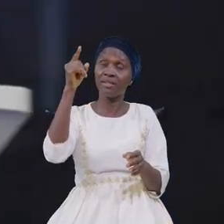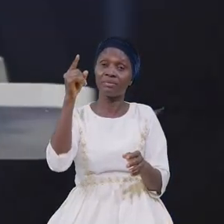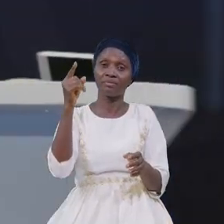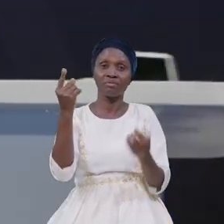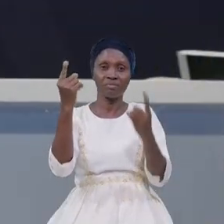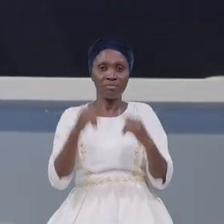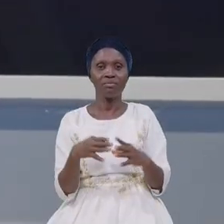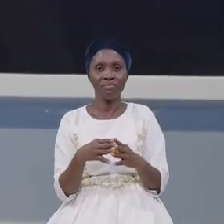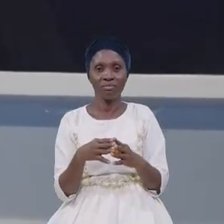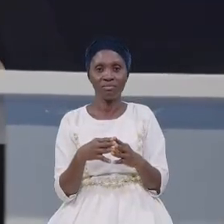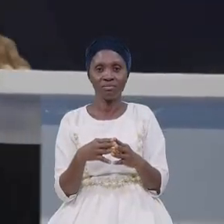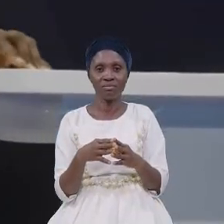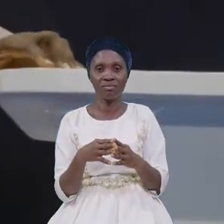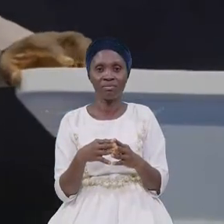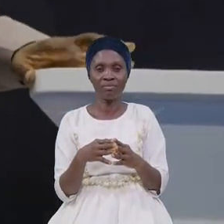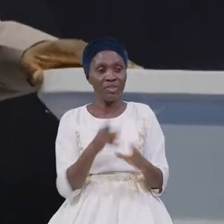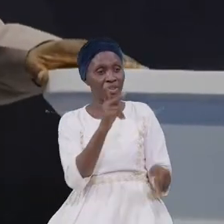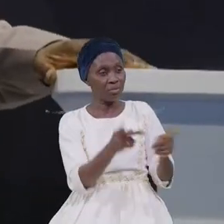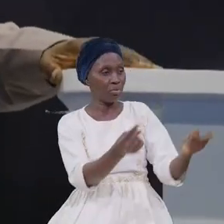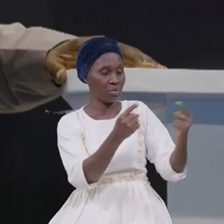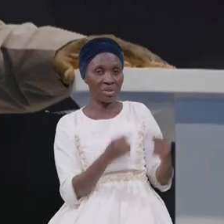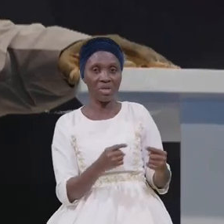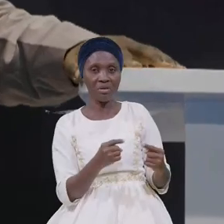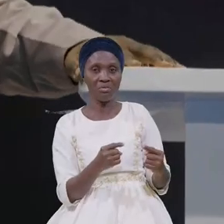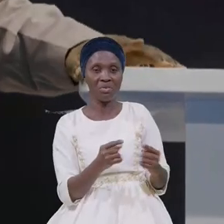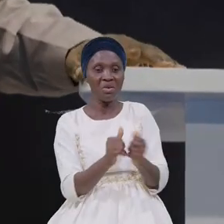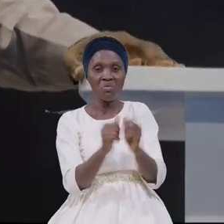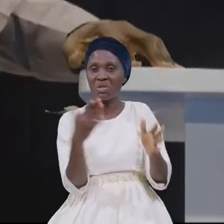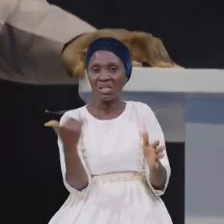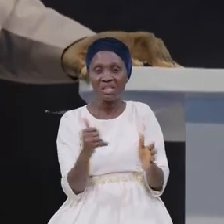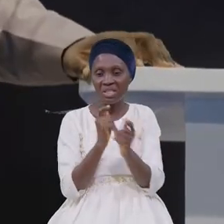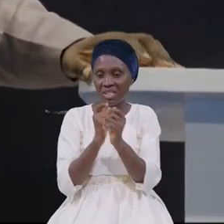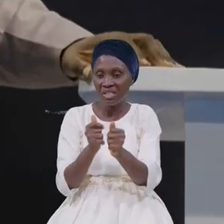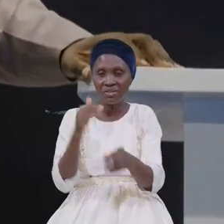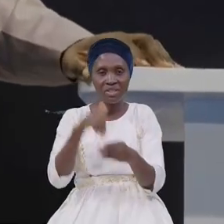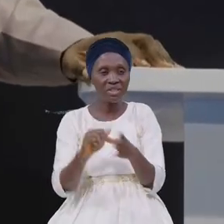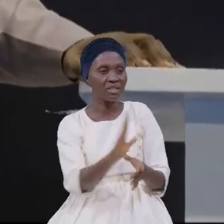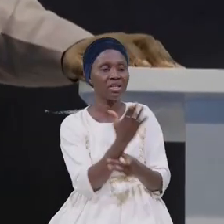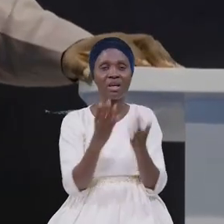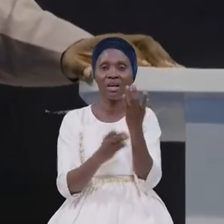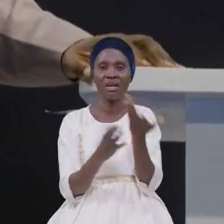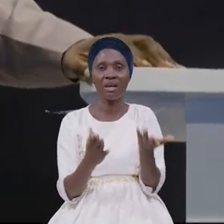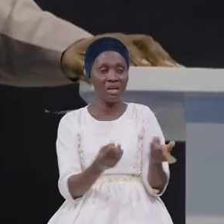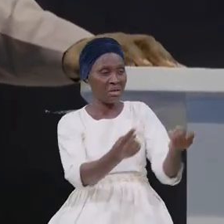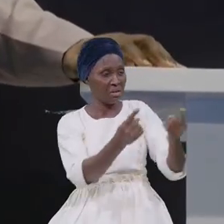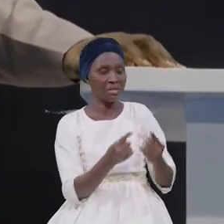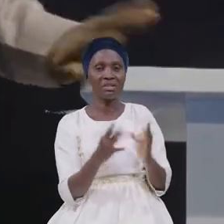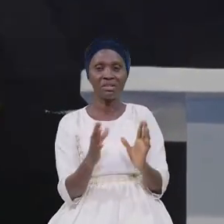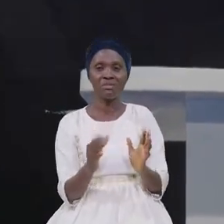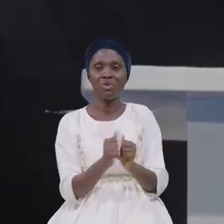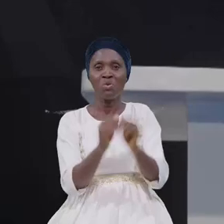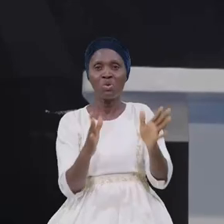Alors vous êtes venu sans rien apporter. Vous n'avez pas apporté de don. Vous êtes venu